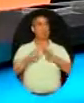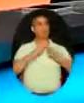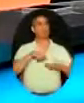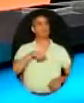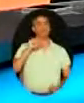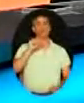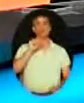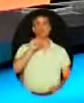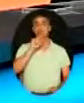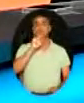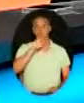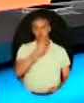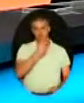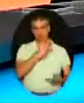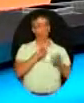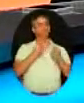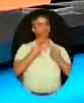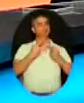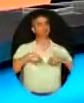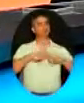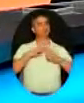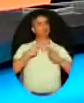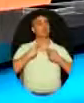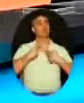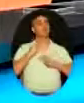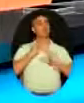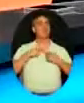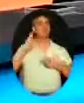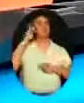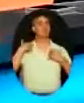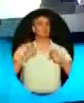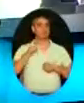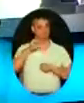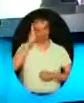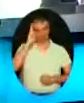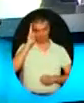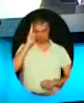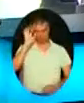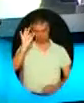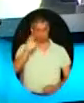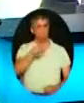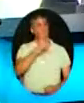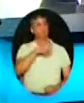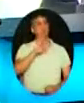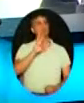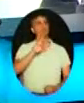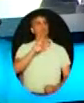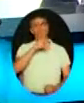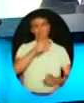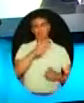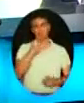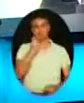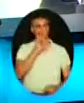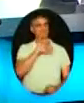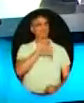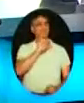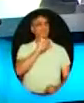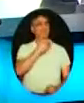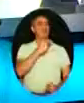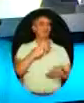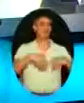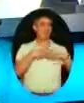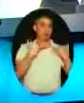הכנסת אמיר אוחנה, חבר ועדת החוץ והביטחון של הכנסת, איש הליכוד, שמעון ריקלין, ערוץ 20, ויריב אופנהיימר, שלום